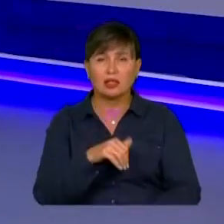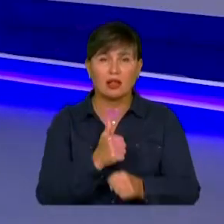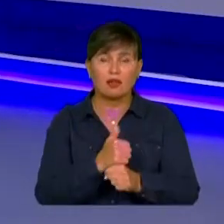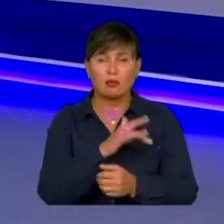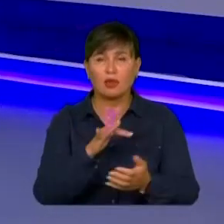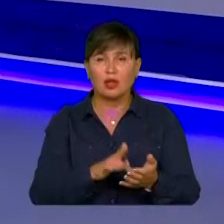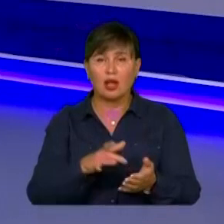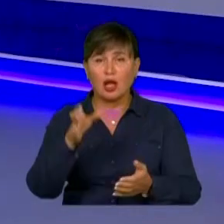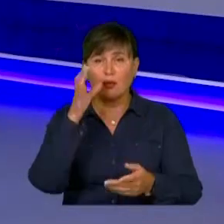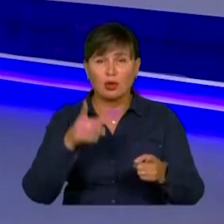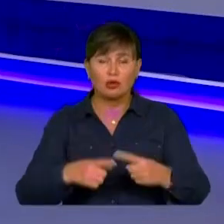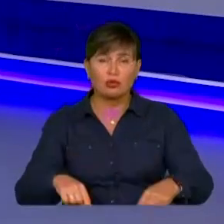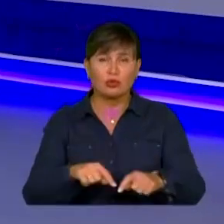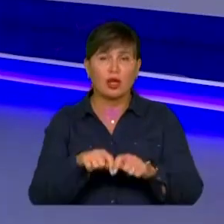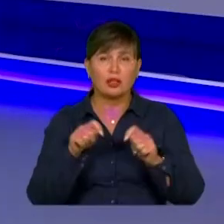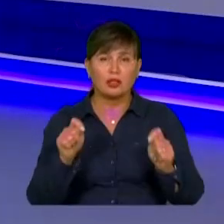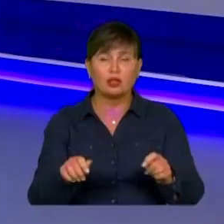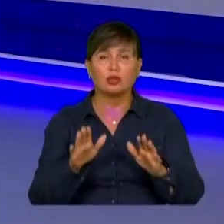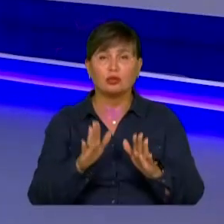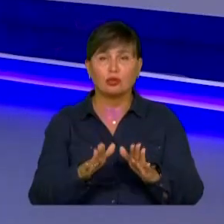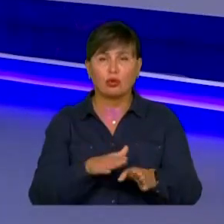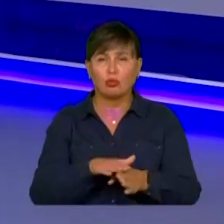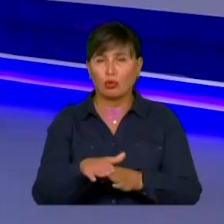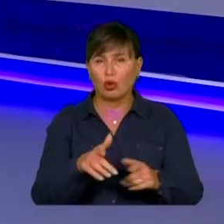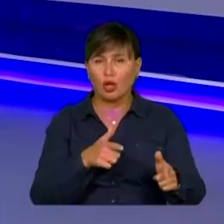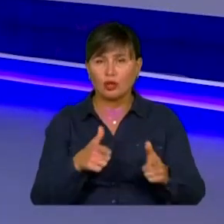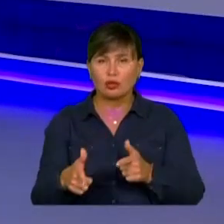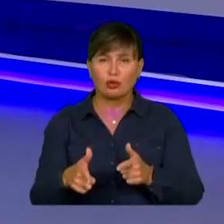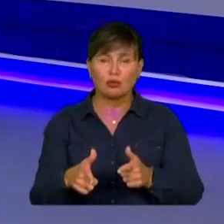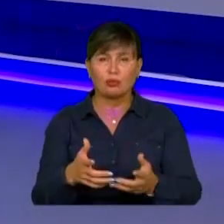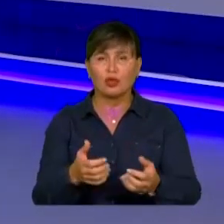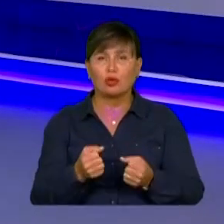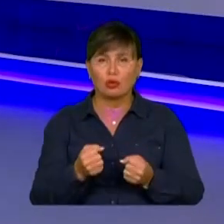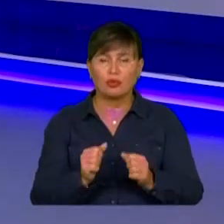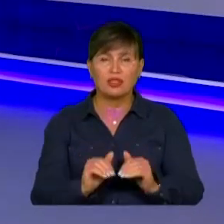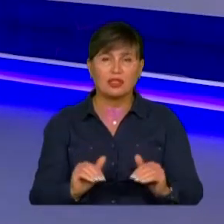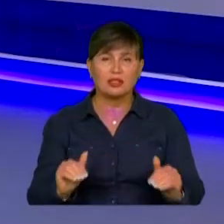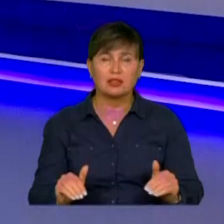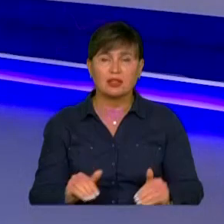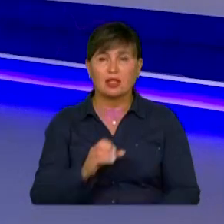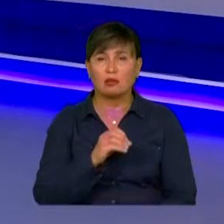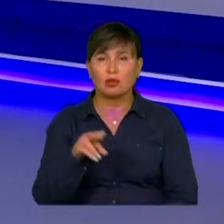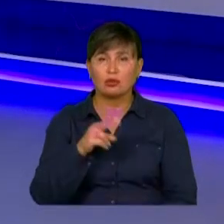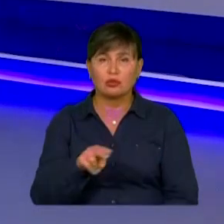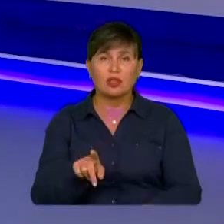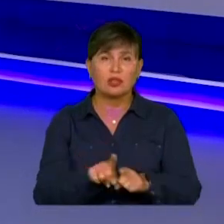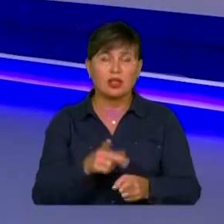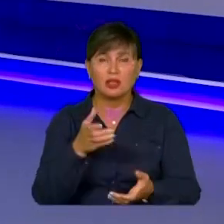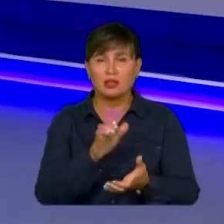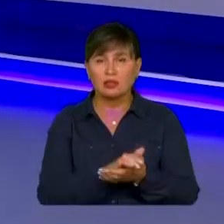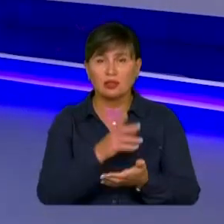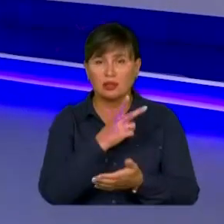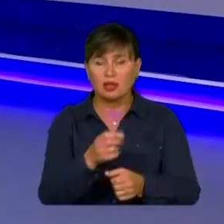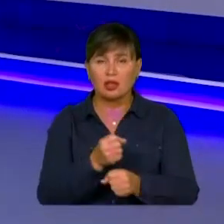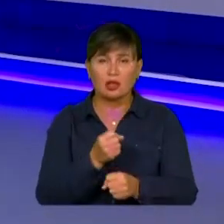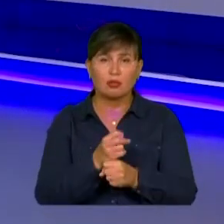мегаполиса, образовательное учреждение откроется лишь при полной готовности к приему детей. Ербулат Досаев также ознакомился и с ходом